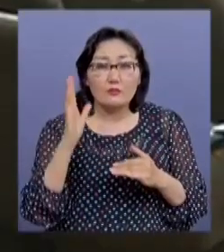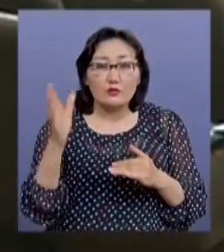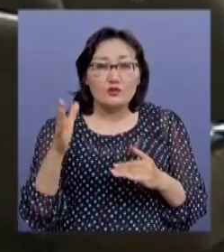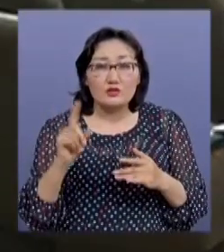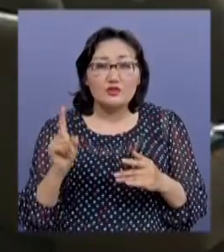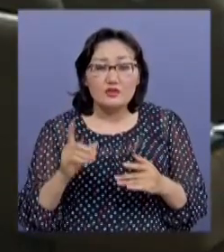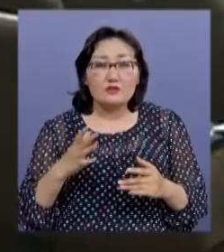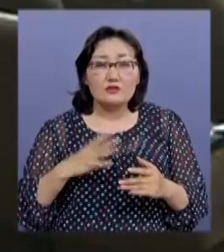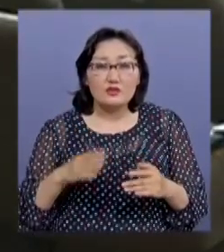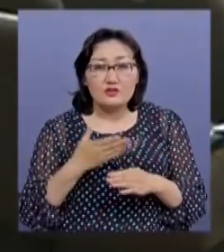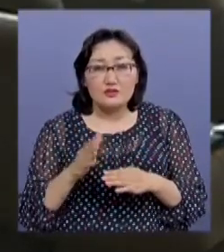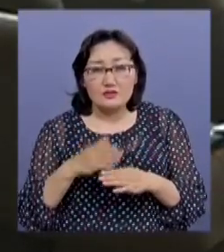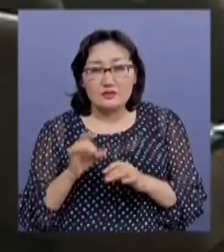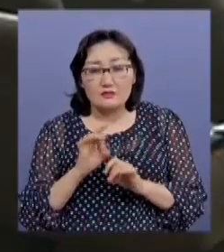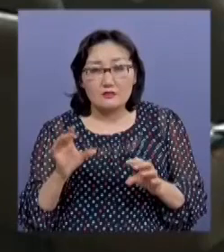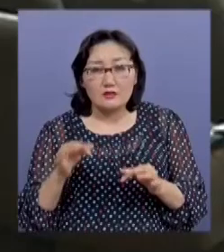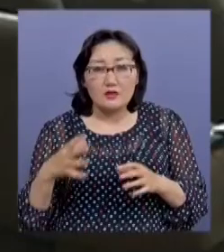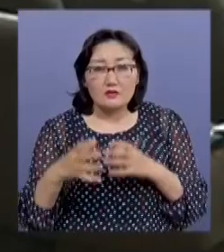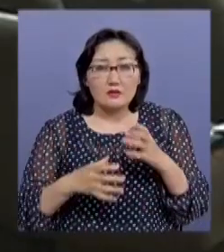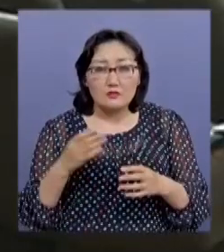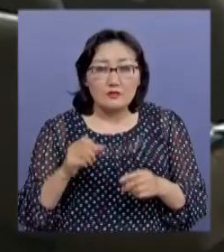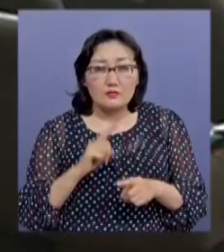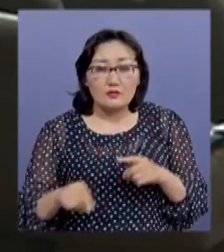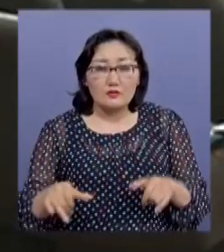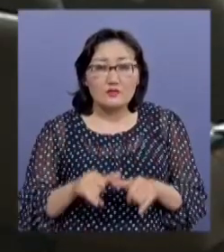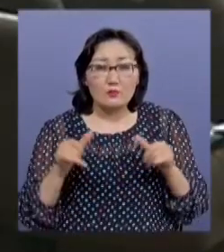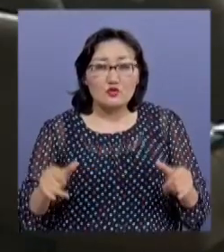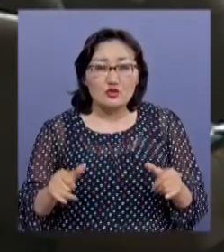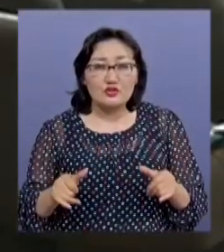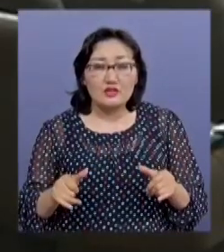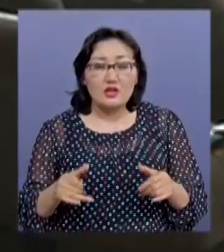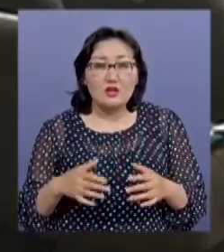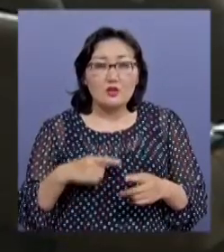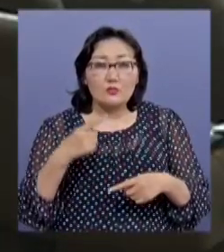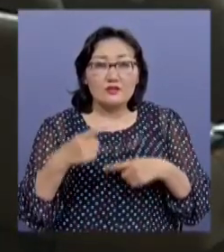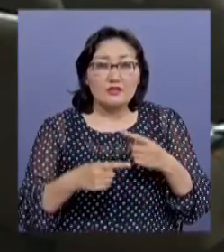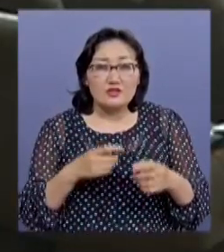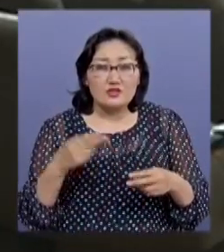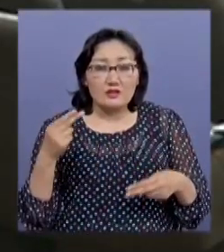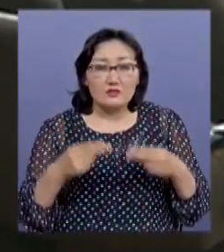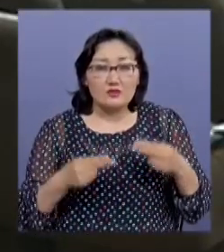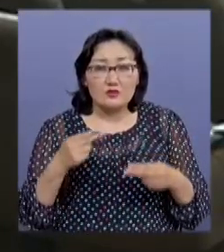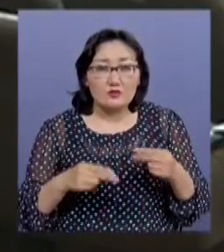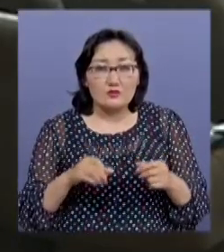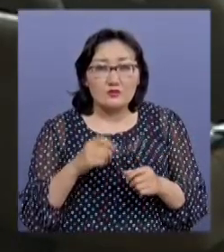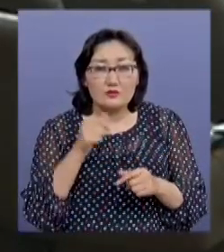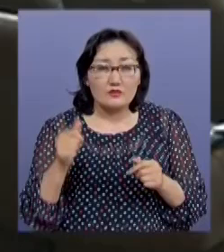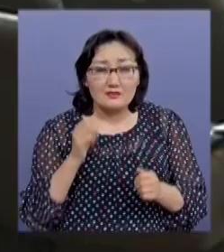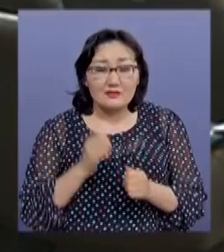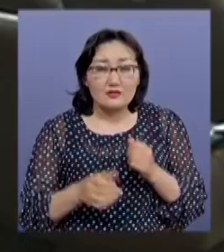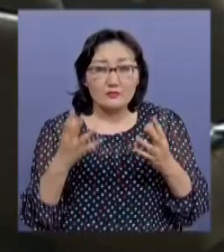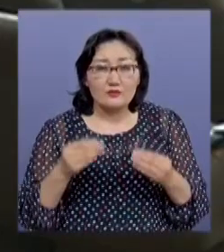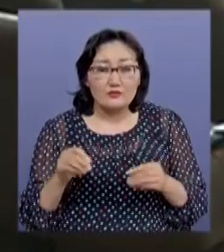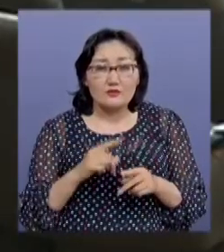күтіп тұрғанын жеке жіктеді. Әлем тоқтаусыз даму үстінде. Өскелең жаһандық бәсекеде сын сағаттары сәт сайын кездеседі.